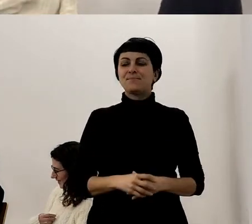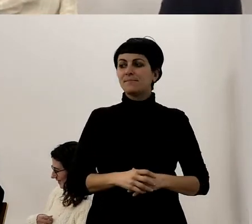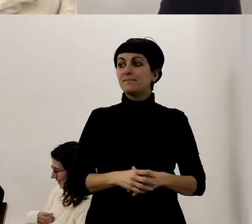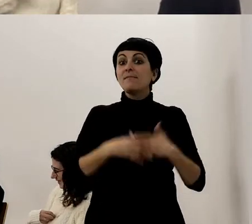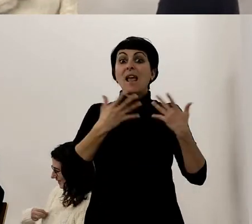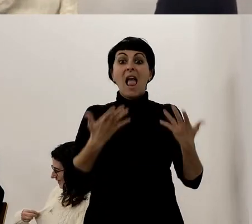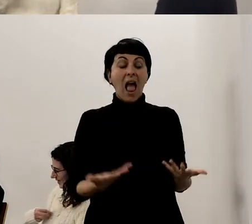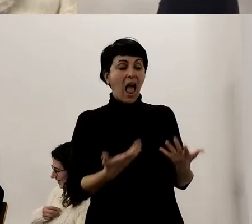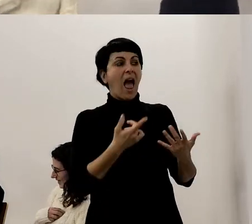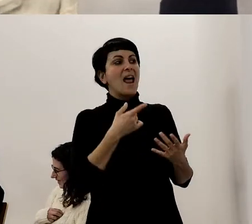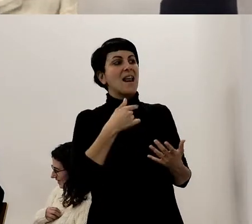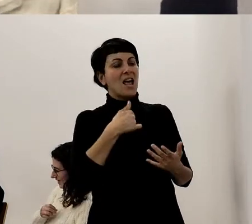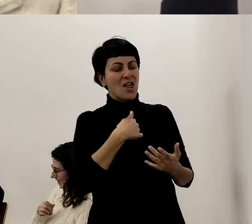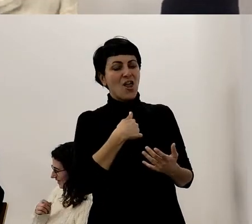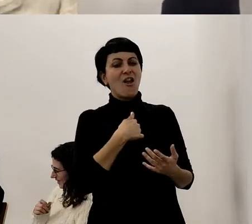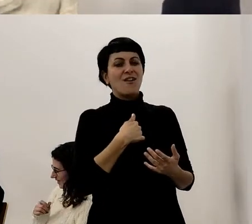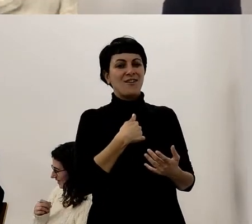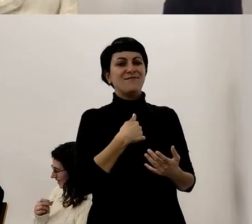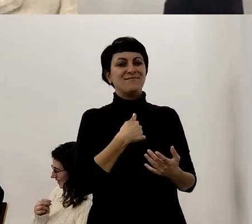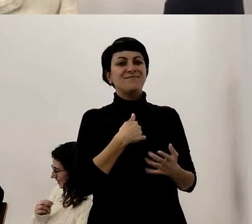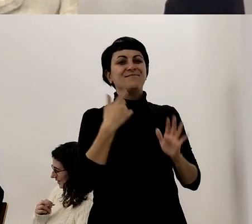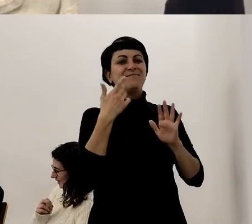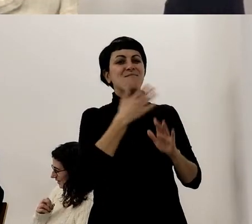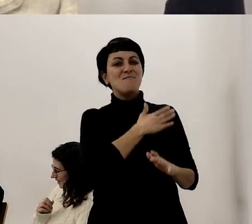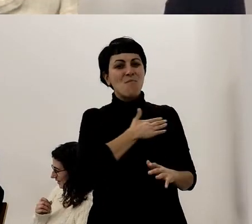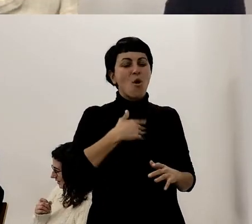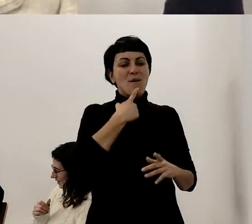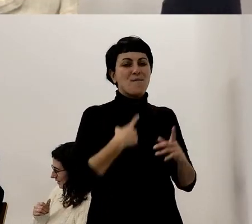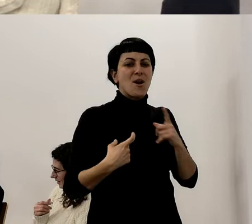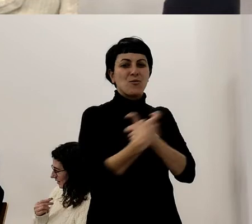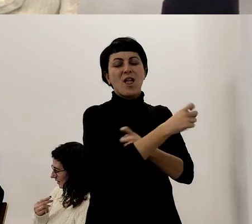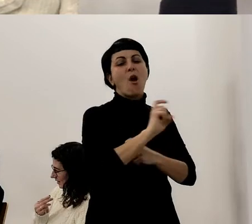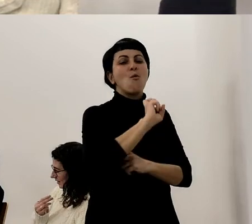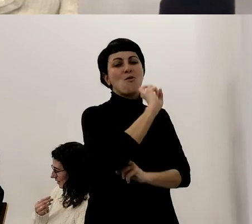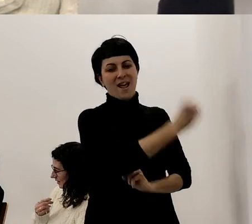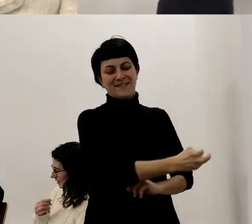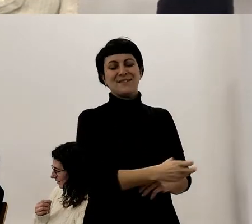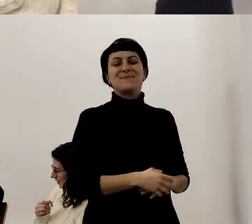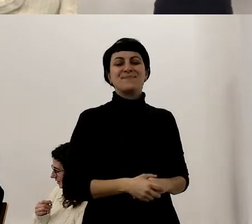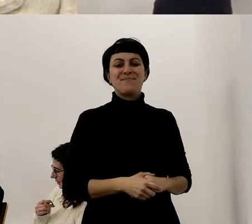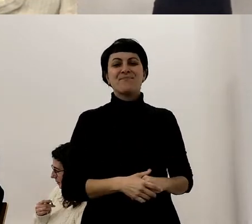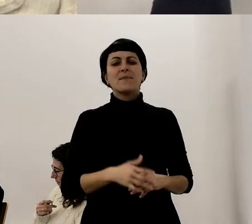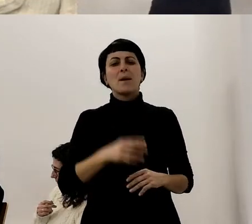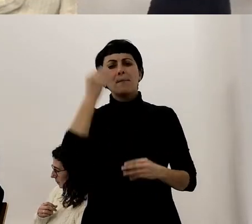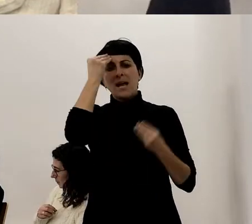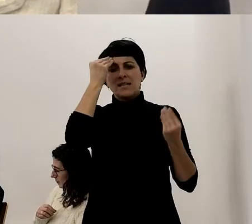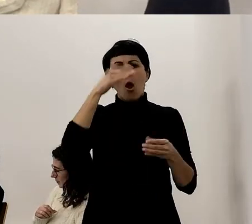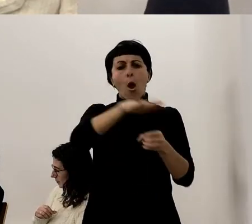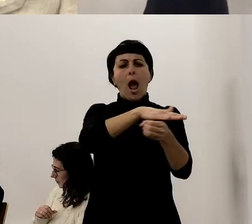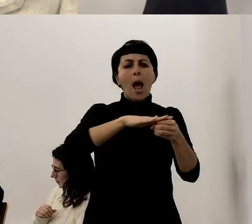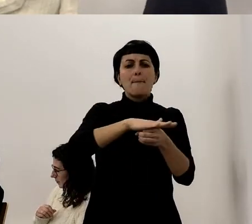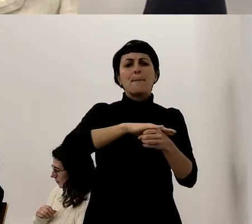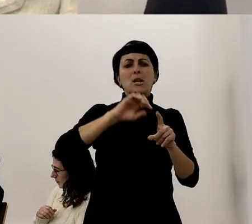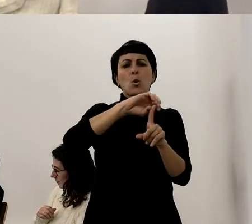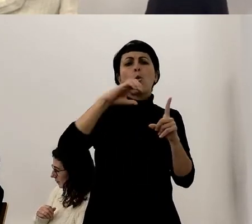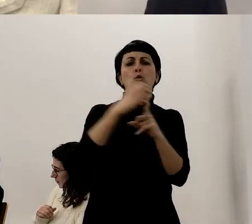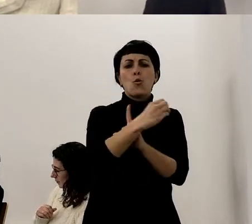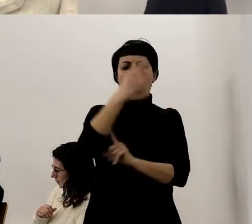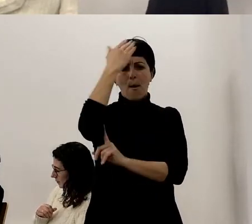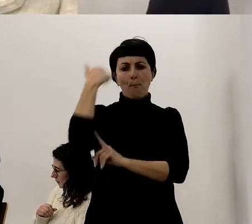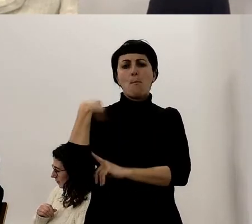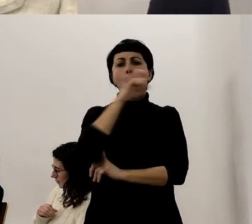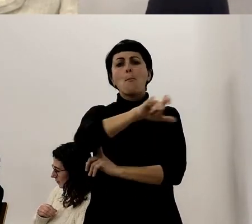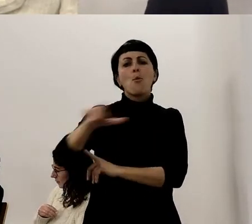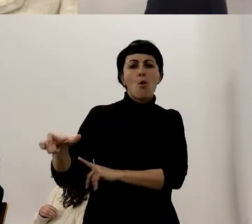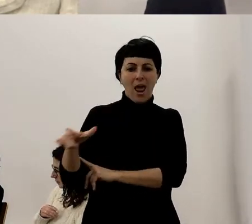associació, ho enllacem amb la segona pregunta. Creieu que altres àmbits de la cultura popular hi ha la diferència, o sigui,